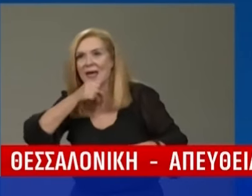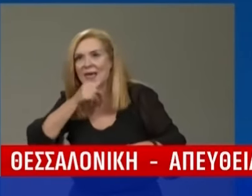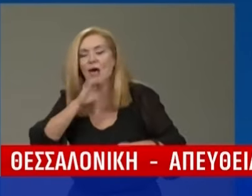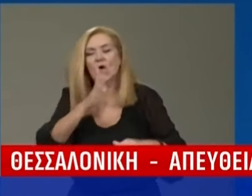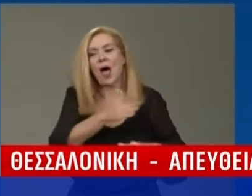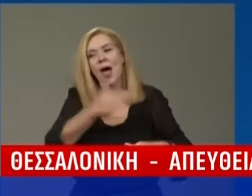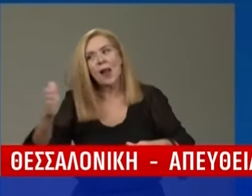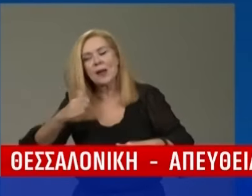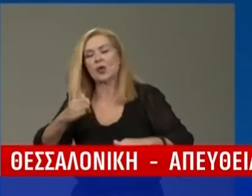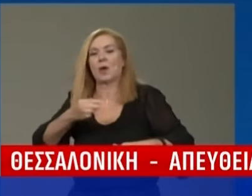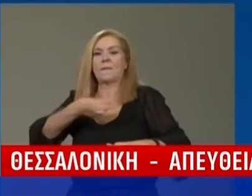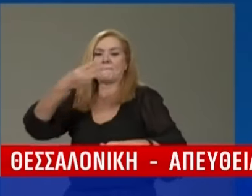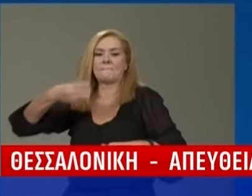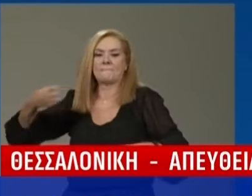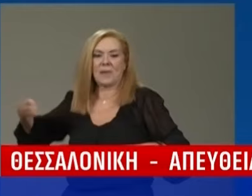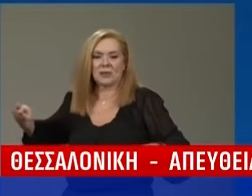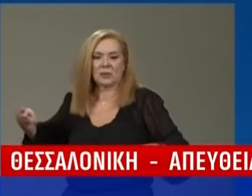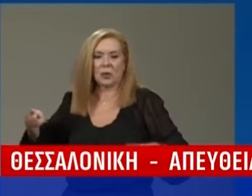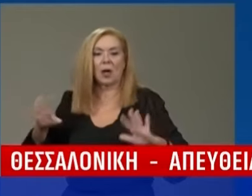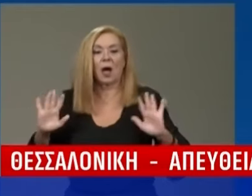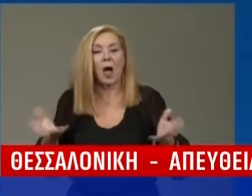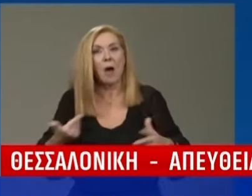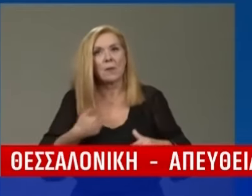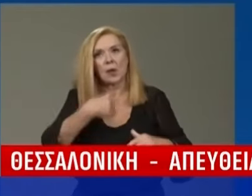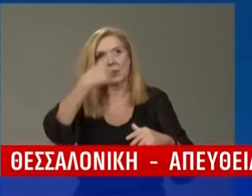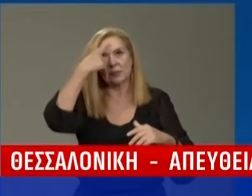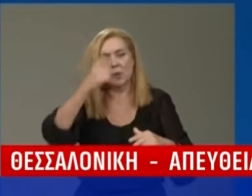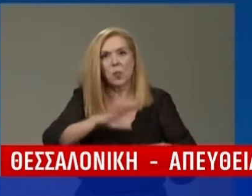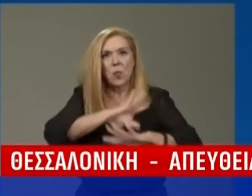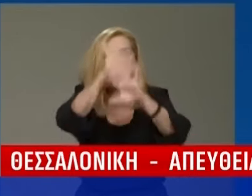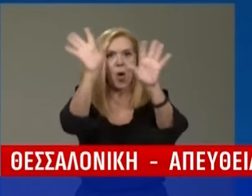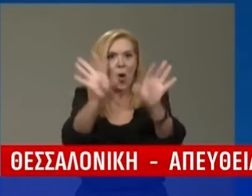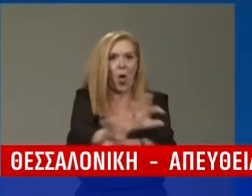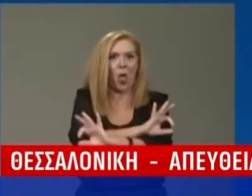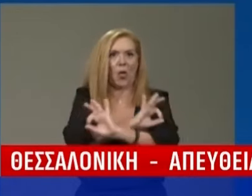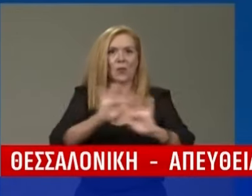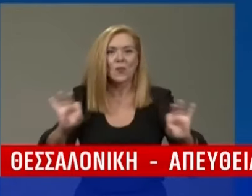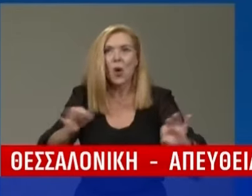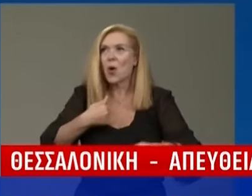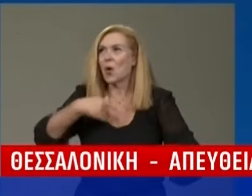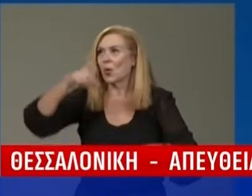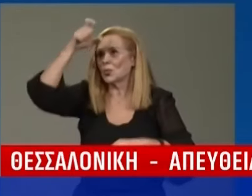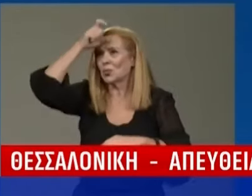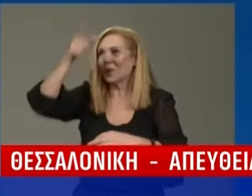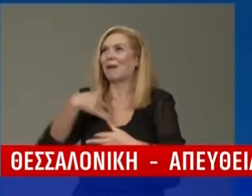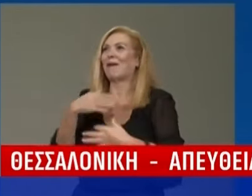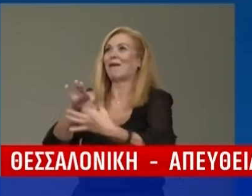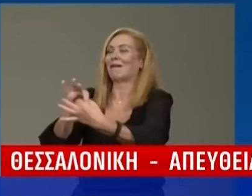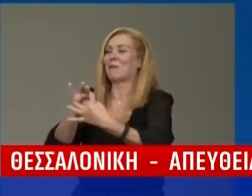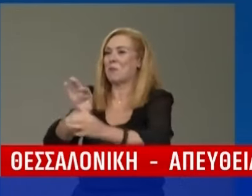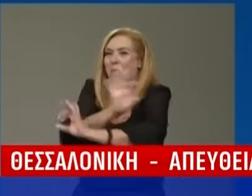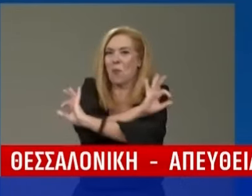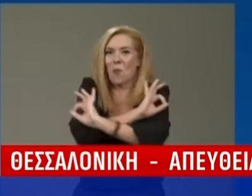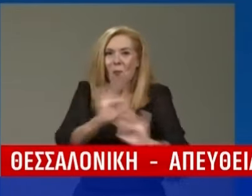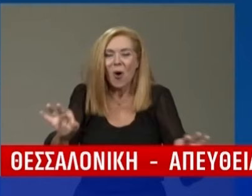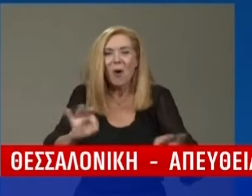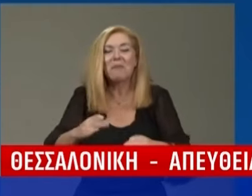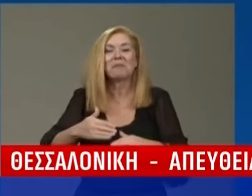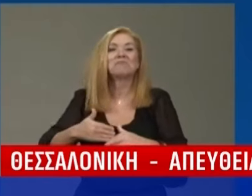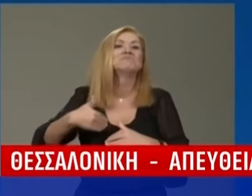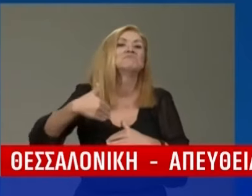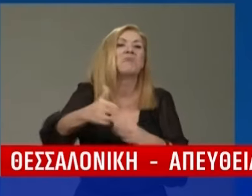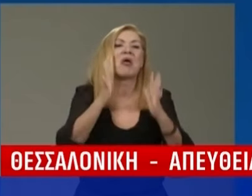Μεσόγειο. Και προφανώς αν θεωρούσαμε ότι όλα βαίνουν καλώς με την Τουρκία και ότι είχαμε λύσει για τους